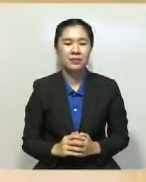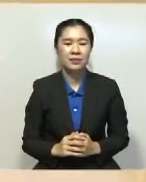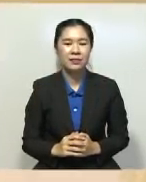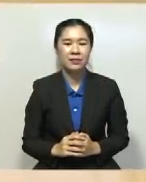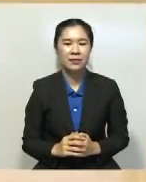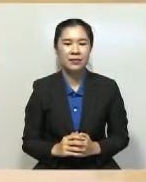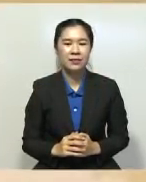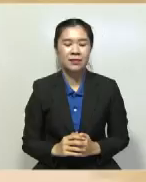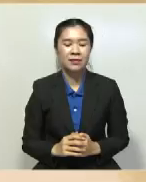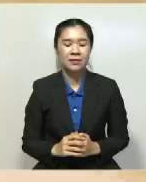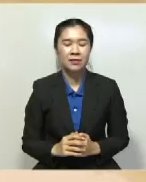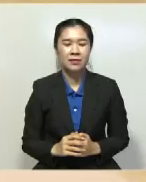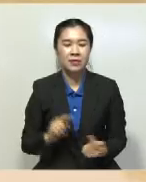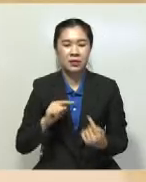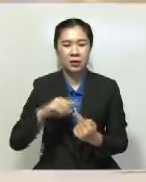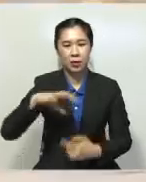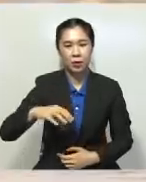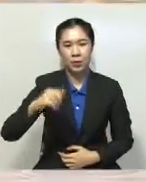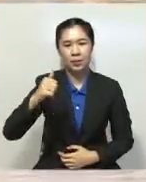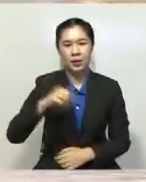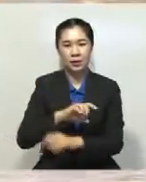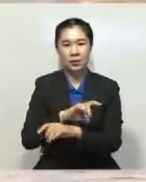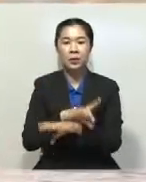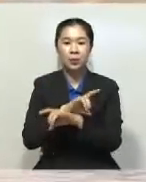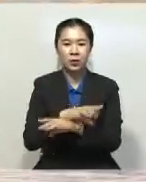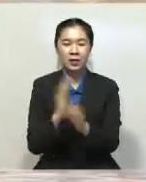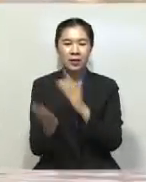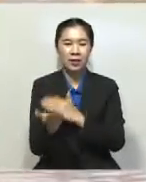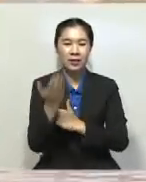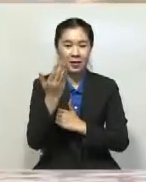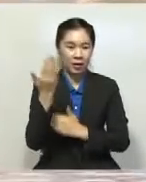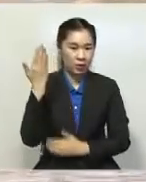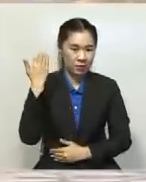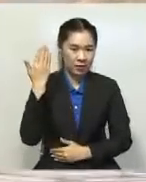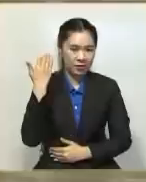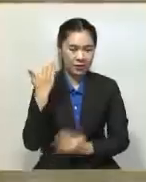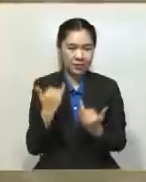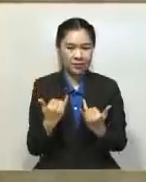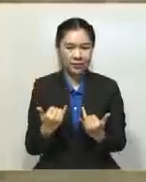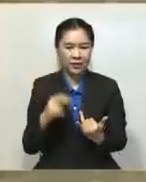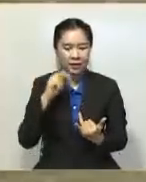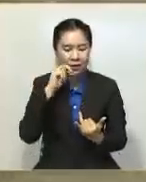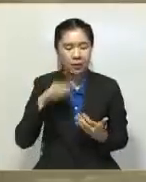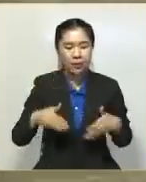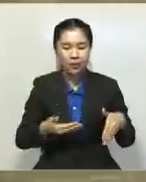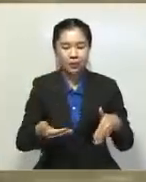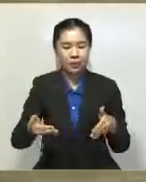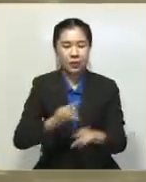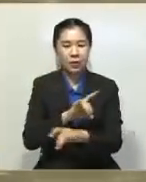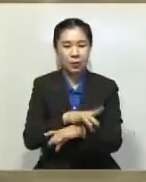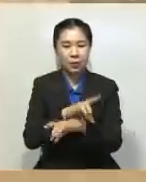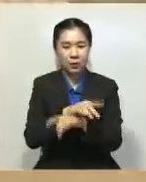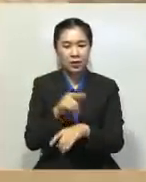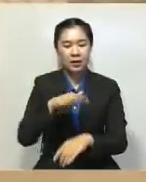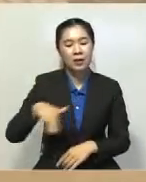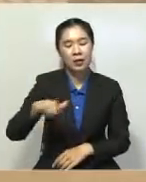บรรยากาศที่ตำบลคลองกระแชงอำเภอเมืองจังหวัดเพชรบุรีในช่วงเช้าที่ผ่านมาสถานการณ์น้ำที่แม่น้ำเพชรบุรียังคงเป็นไปด้วยความปก